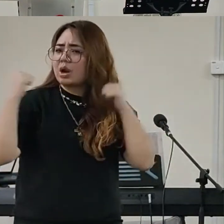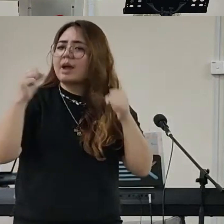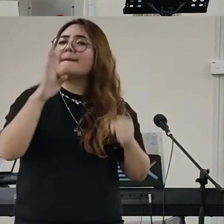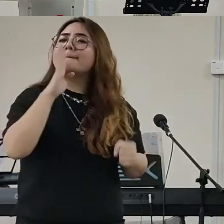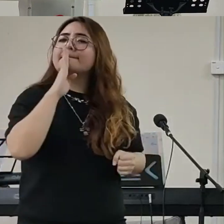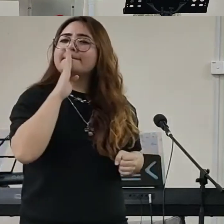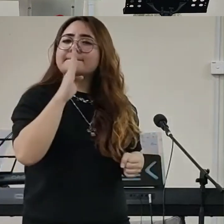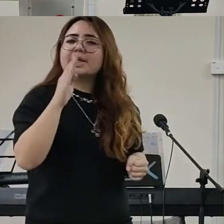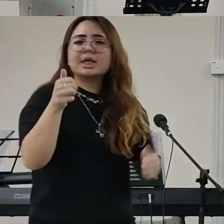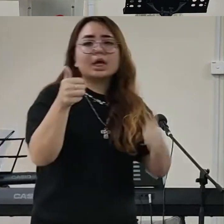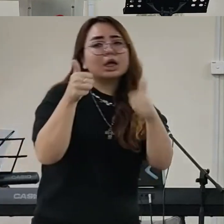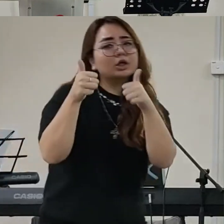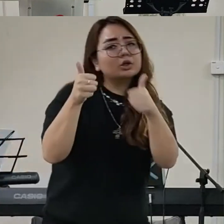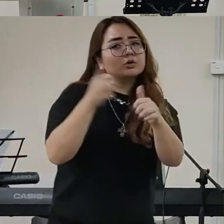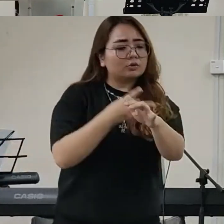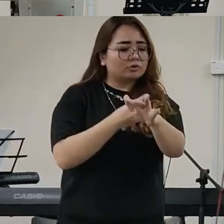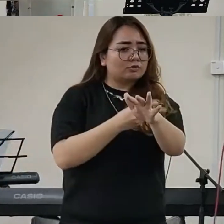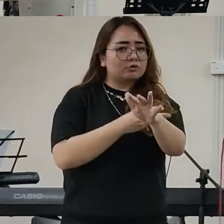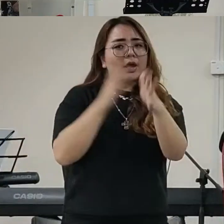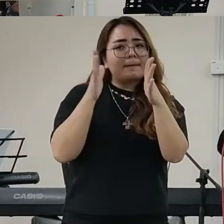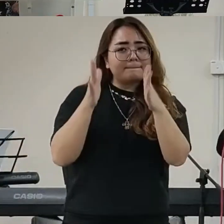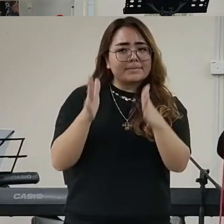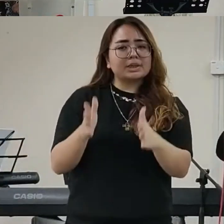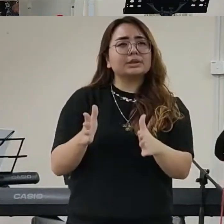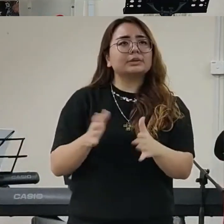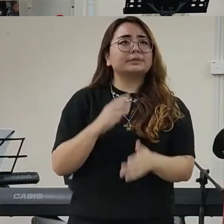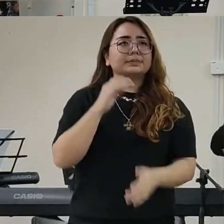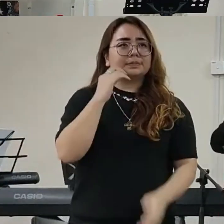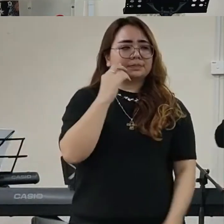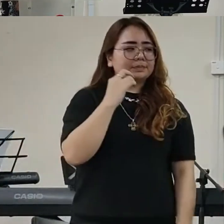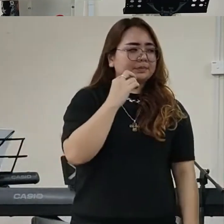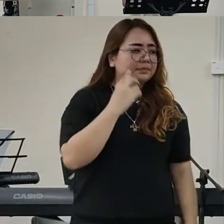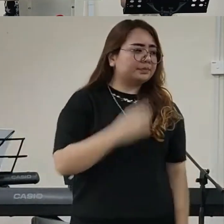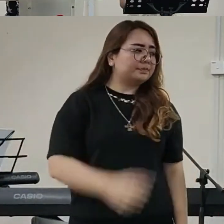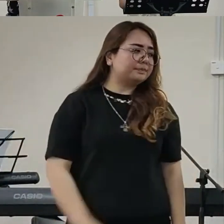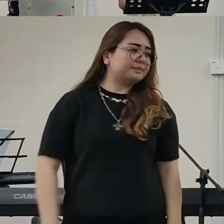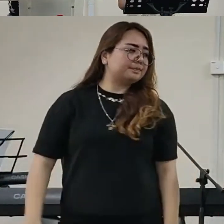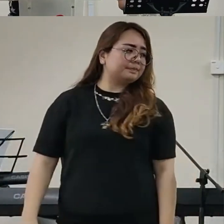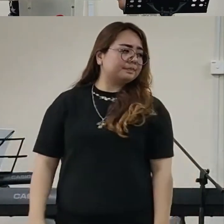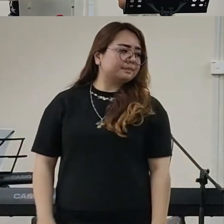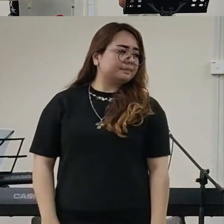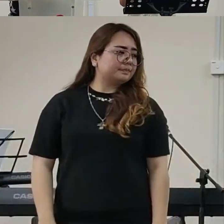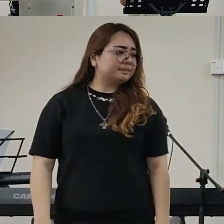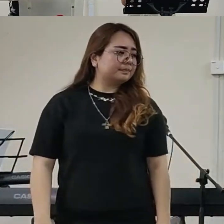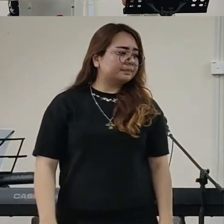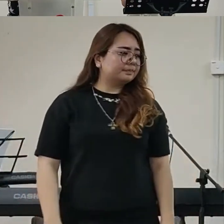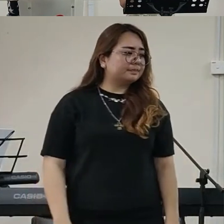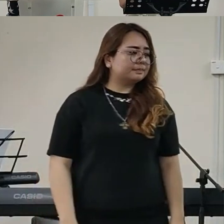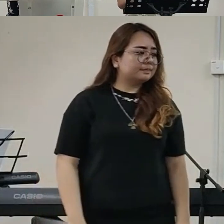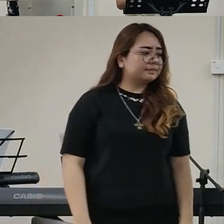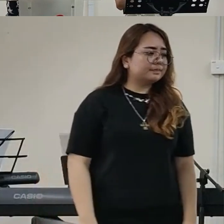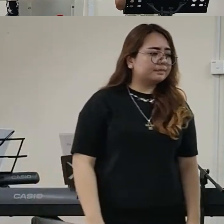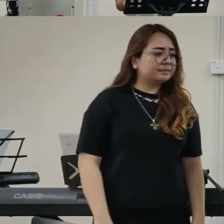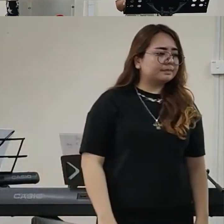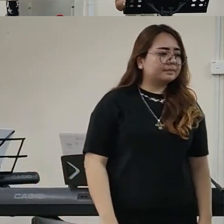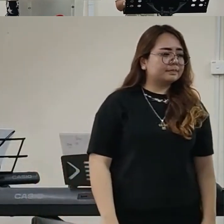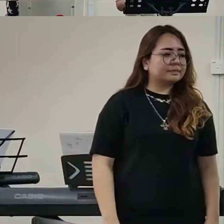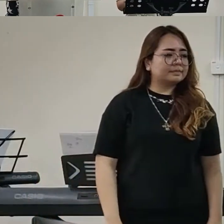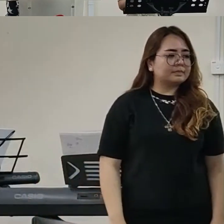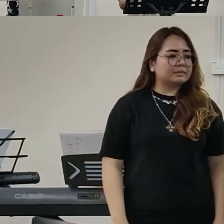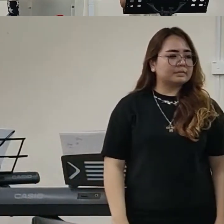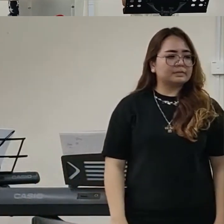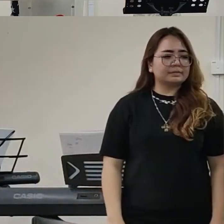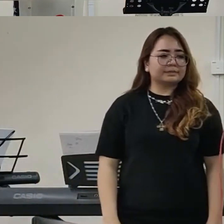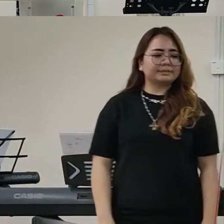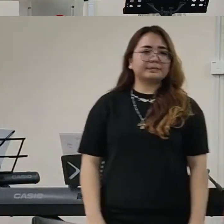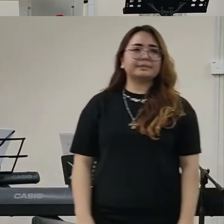says the word of God. 然后呢，通常我们所知道的审判就是说，山羊跟绵羊之间的